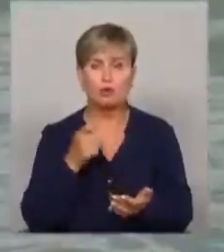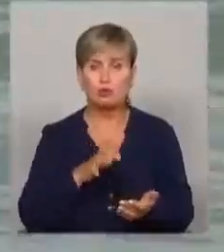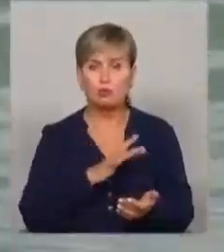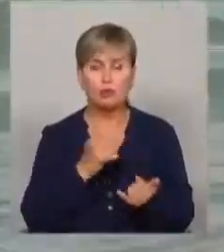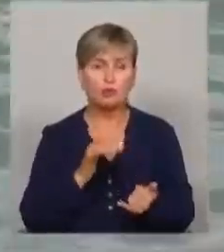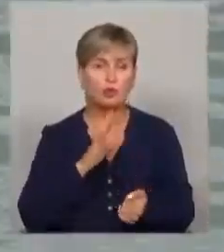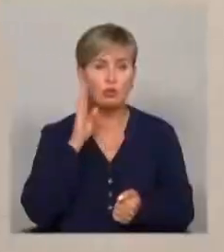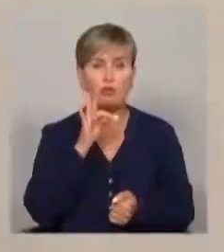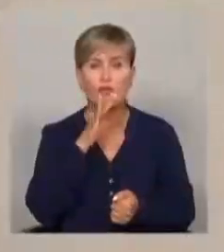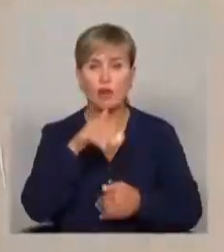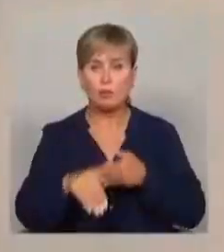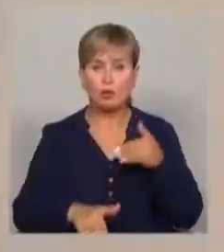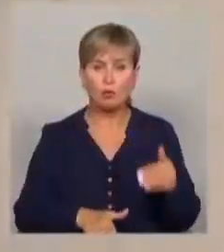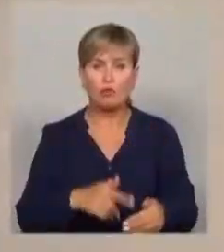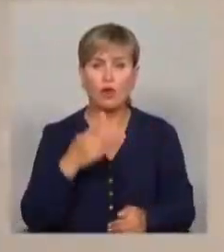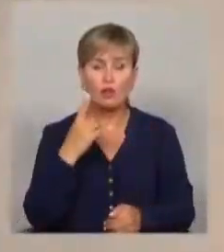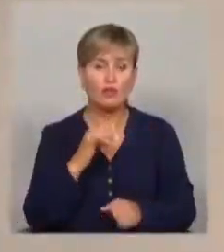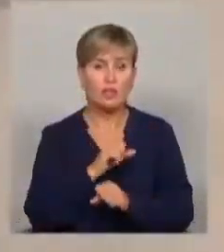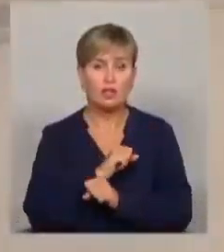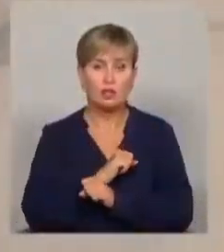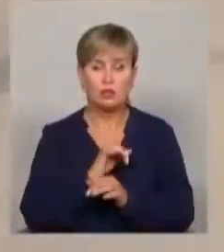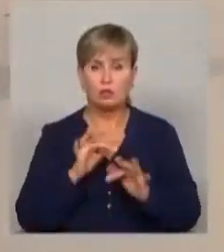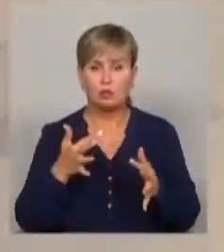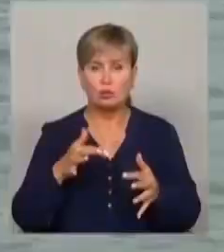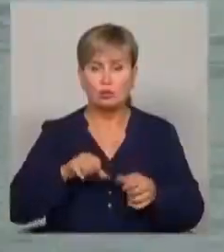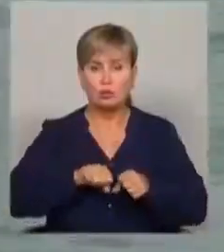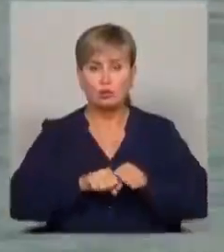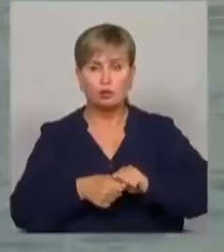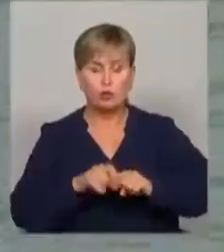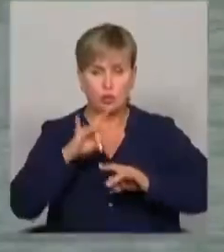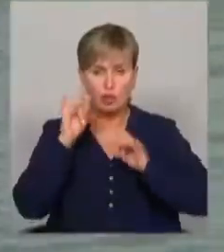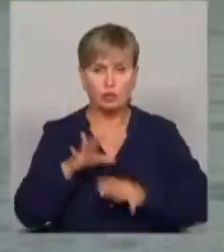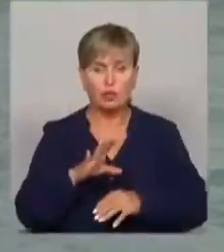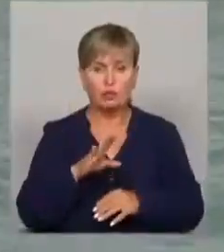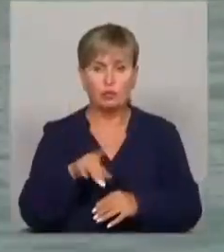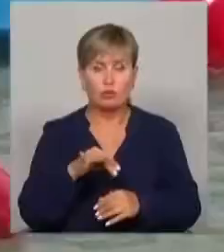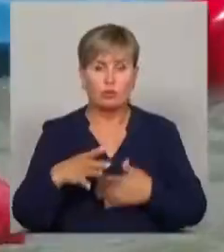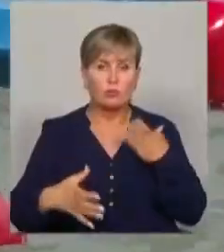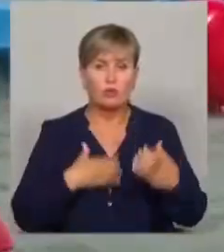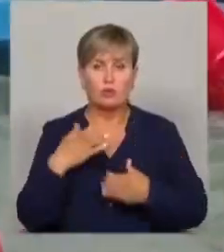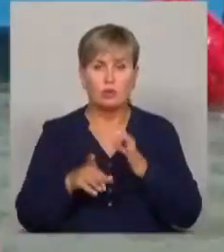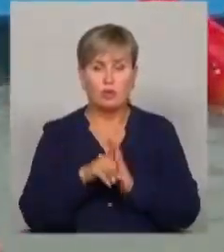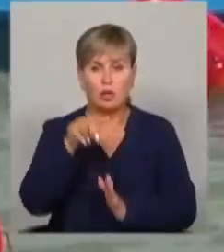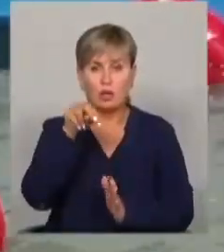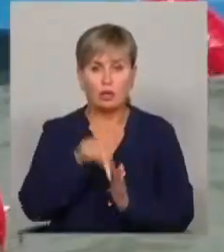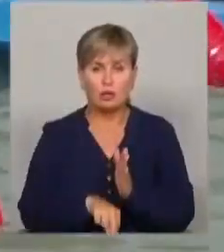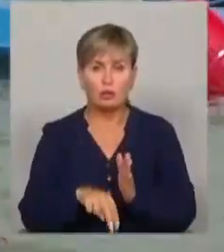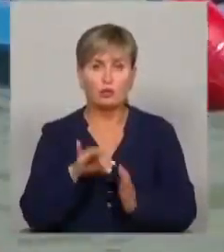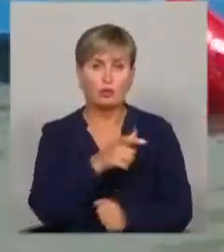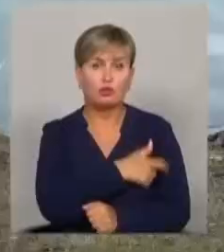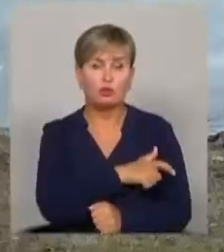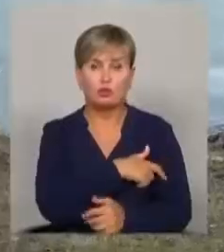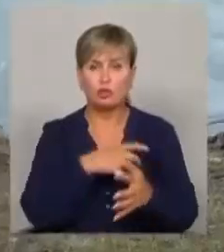утром во время купания у одного из отдыхающих кутила судорога от неожиданности молодой человек запаниковал и начал тонуть к счастью дежурный